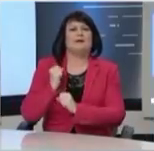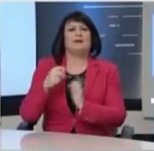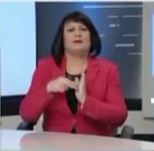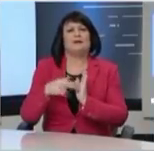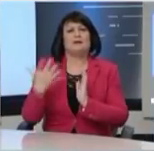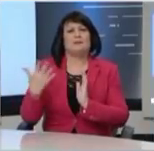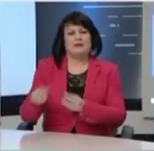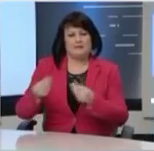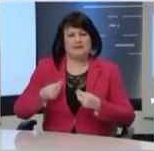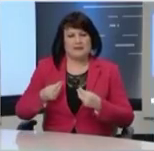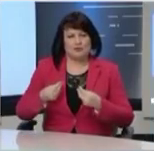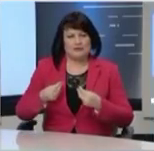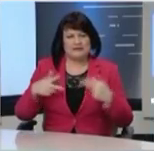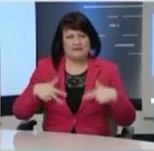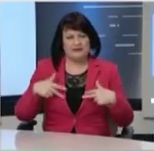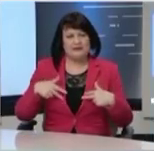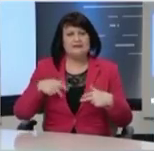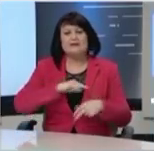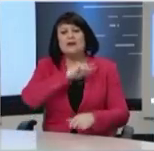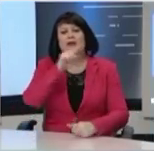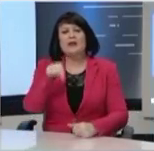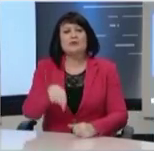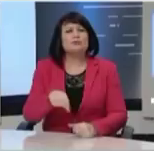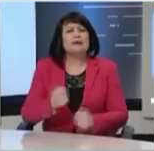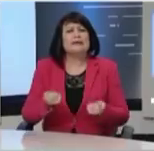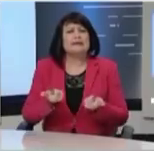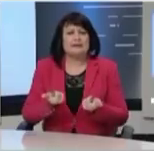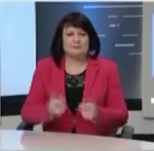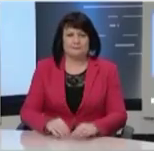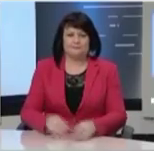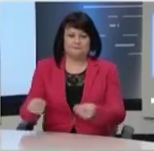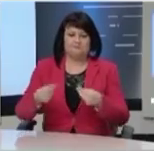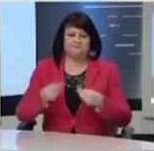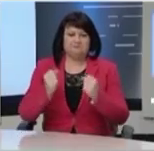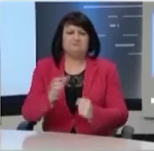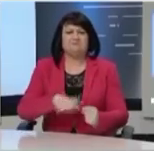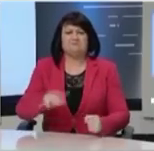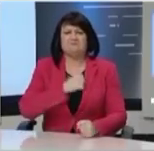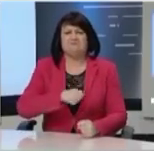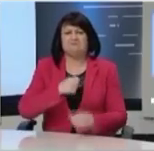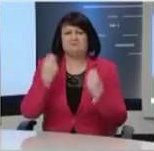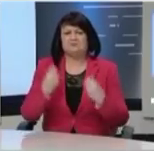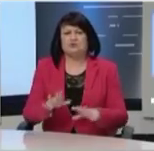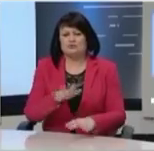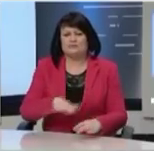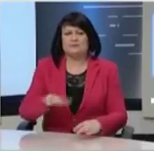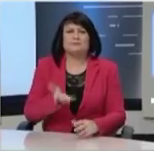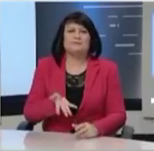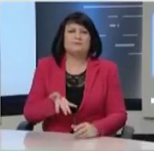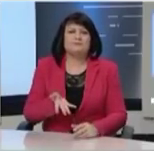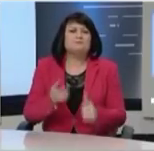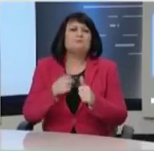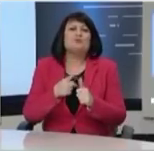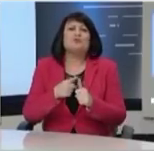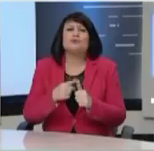2015 και πού βρισκόμαστε σήμερα. Παραλάβαμε μια κατάσταση δραματική, πρώτα απ'